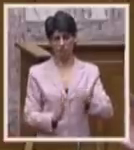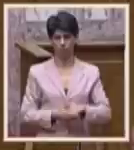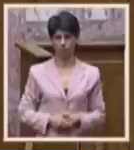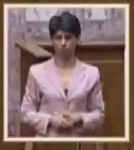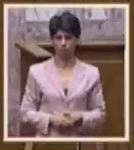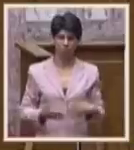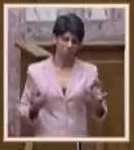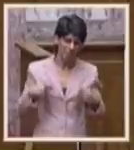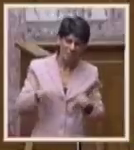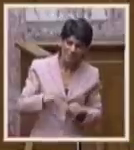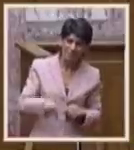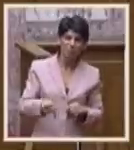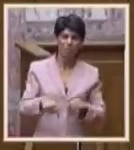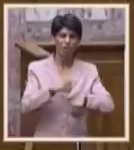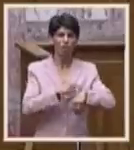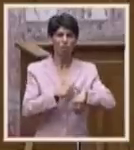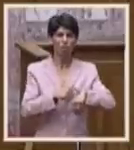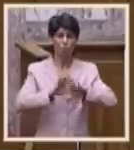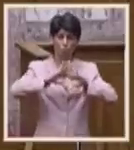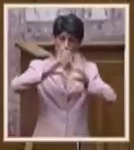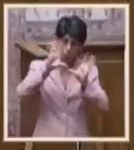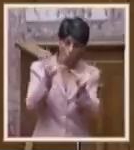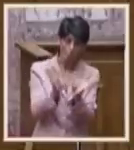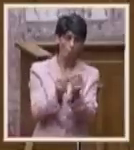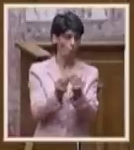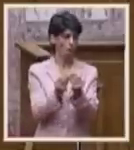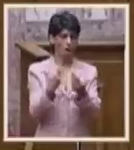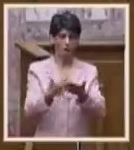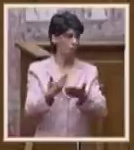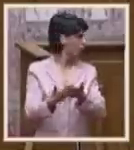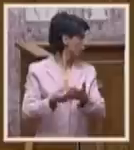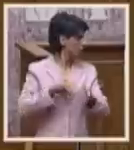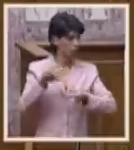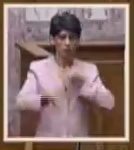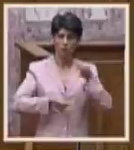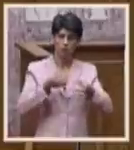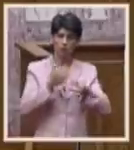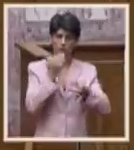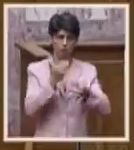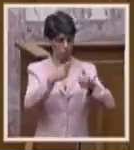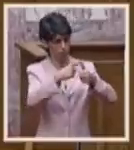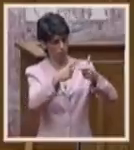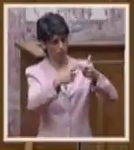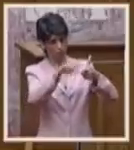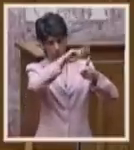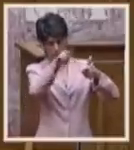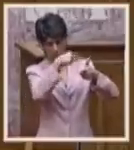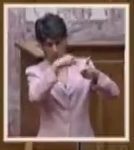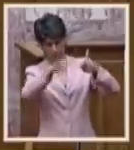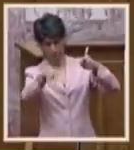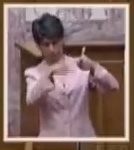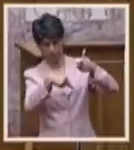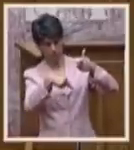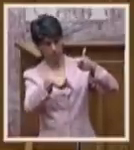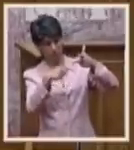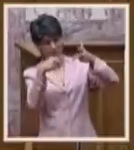έχω τον χρόνο σήμερα βέβαια να παραθέσω όλη την επιχειρηματολογία γιατί απορρίφθηκαν οι δύο πρώτες επιλογές. Σε